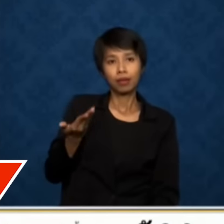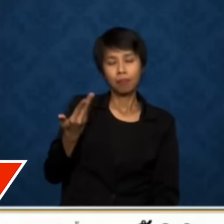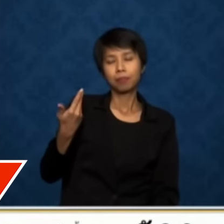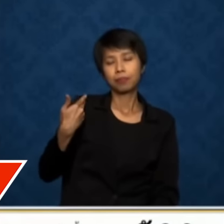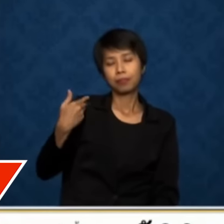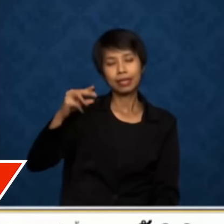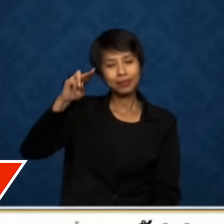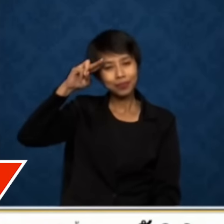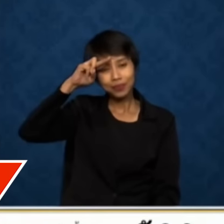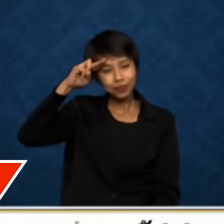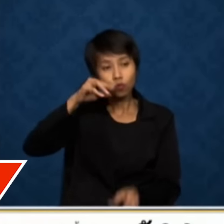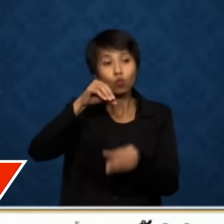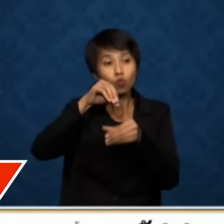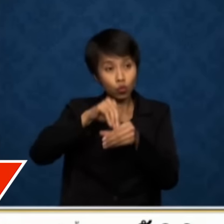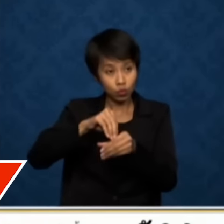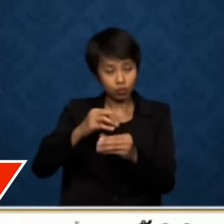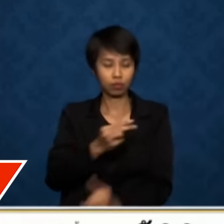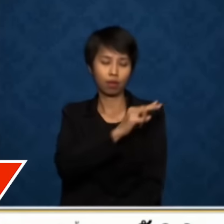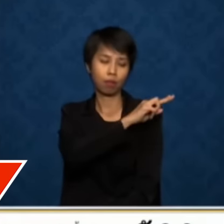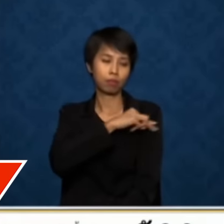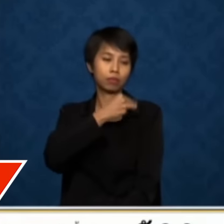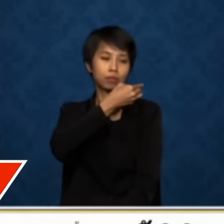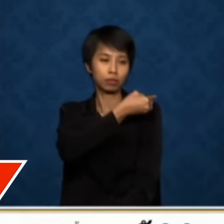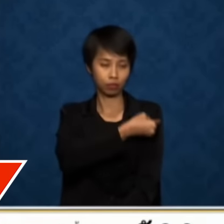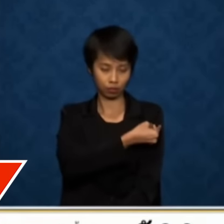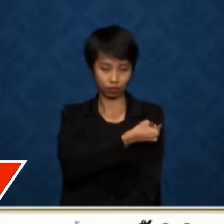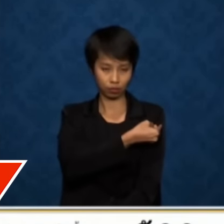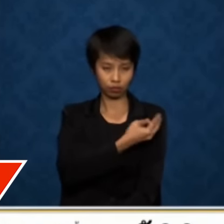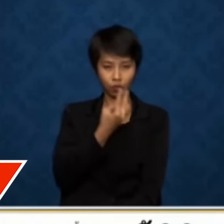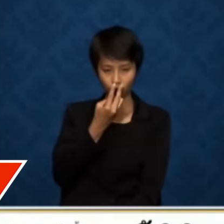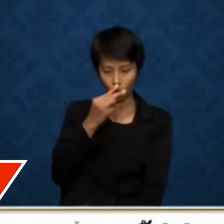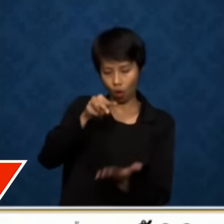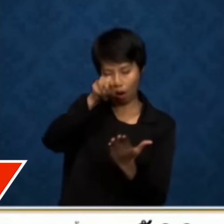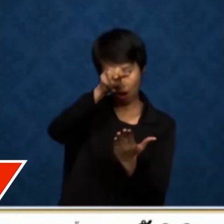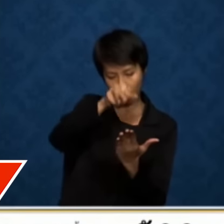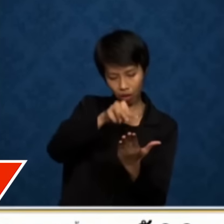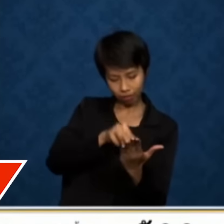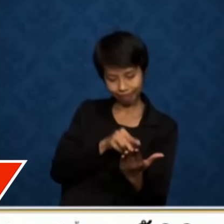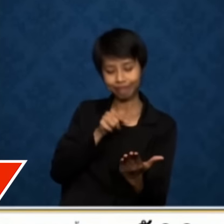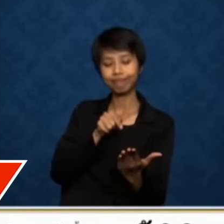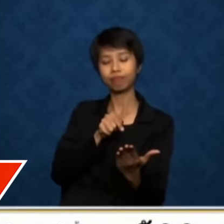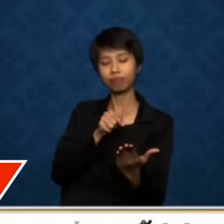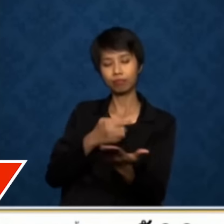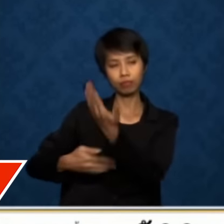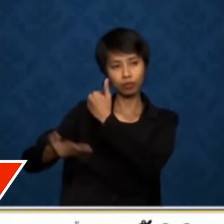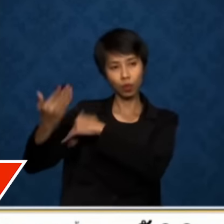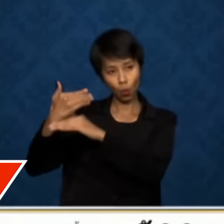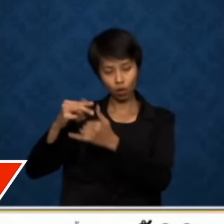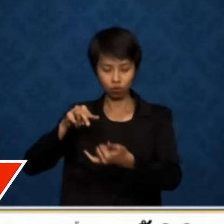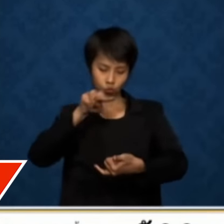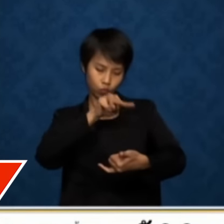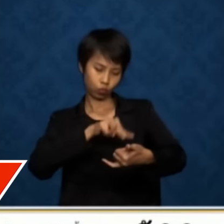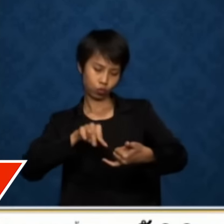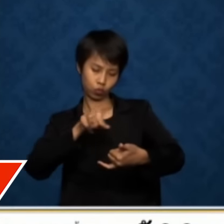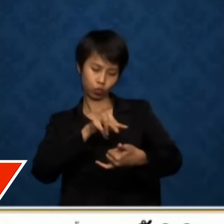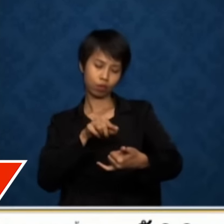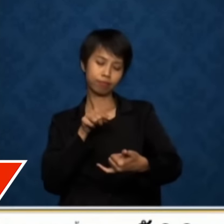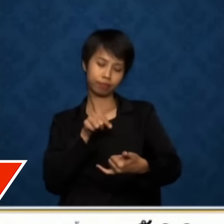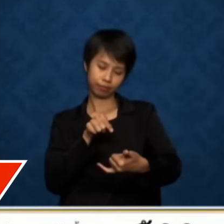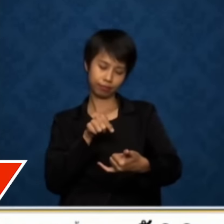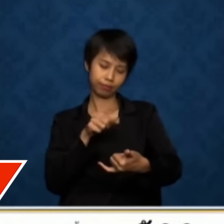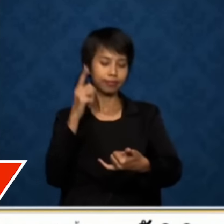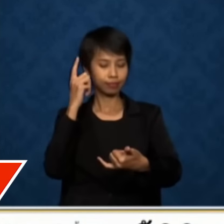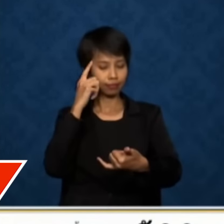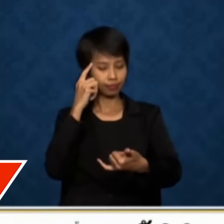เอ่ยนามท่านครับหมอเราเนี่ยดูประวัติอย่างนี้ดูตรวจร่างกายนิดๆหน่อยๆมีแค่นิดเดียวนะครับประ